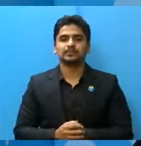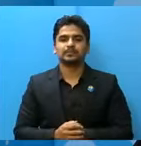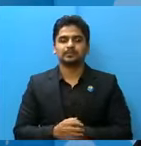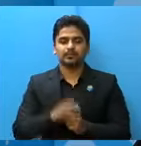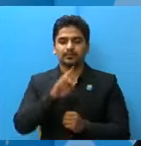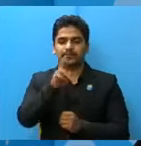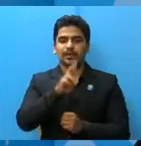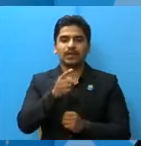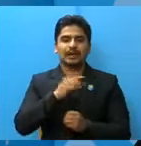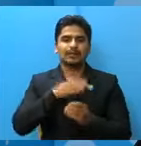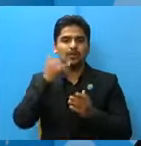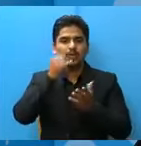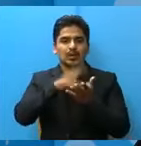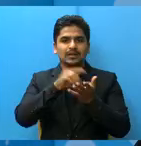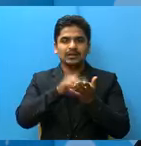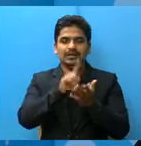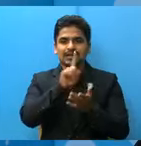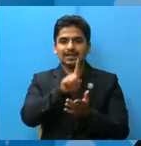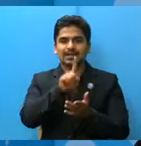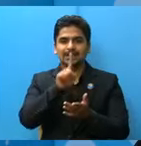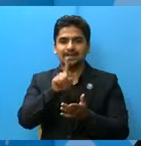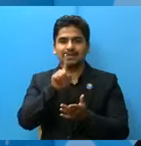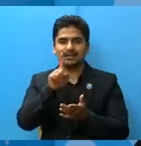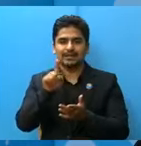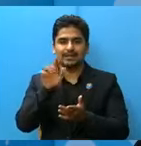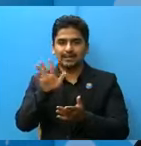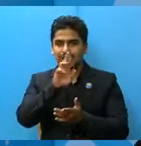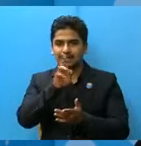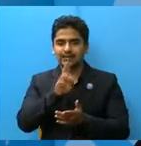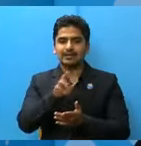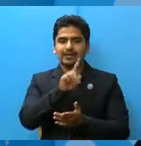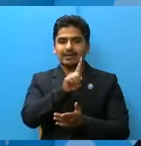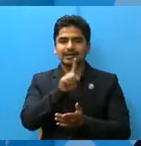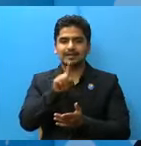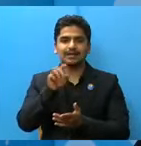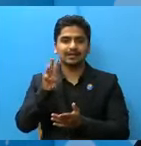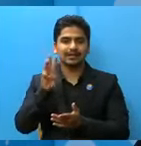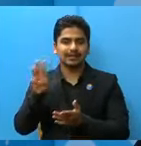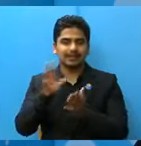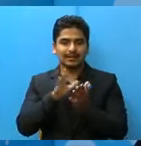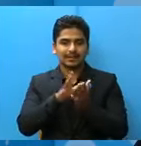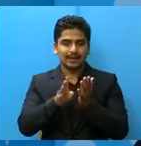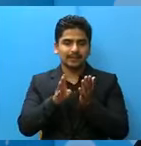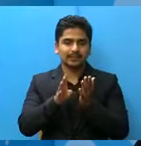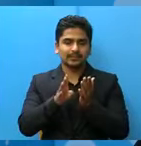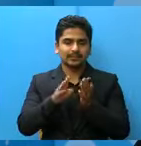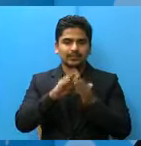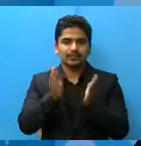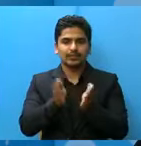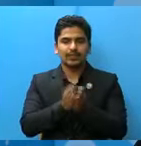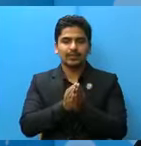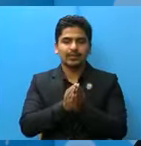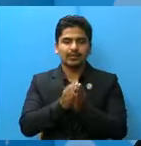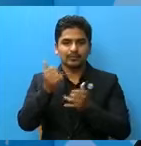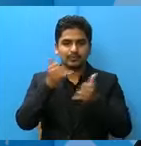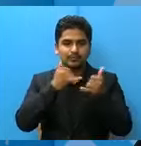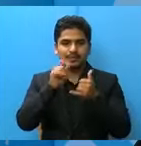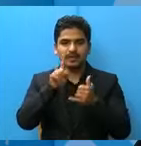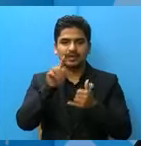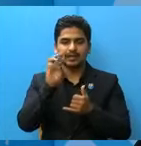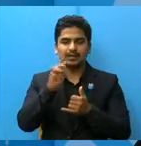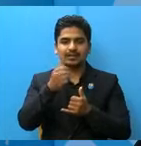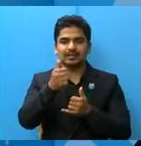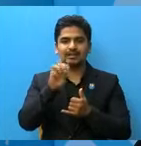रहाम्रो कॉल्सेंटर एकार से पोंद्र एकार से तेस बाट जम्मा कॉल हरू एक जा